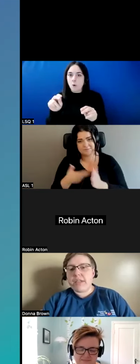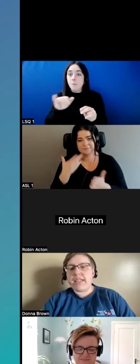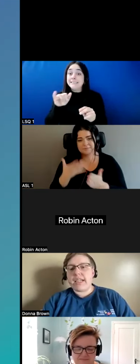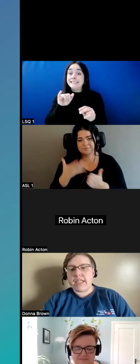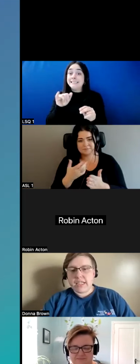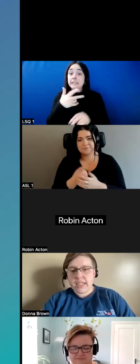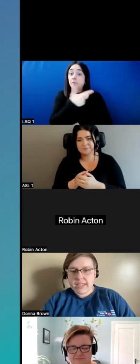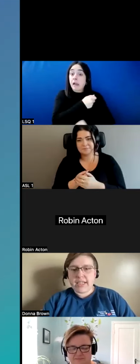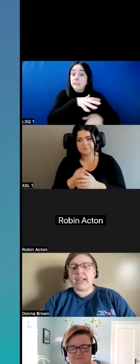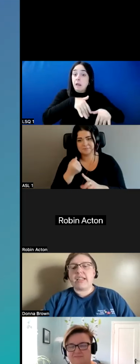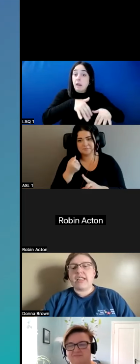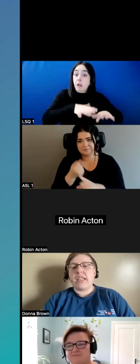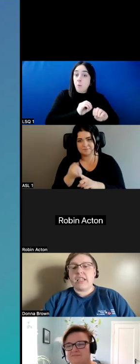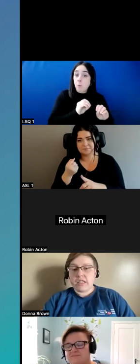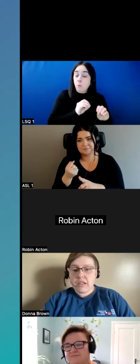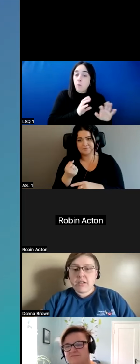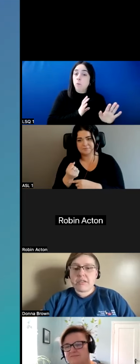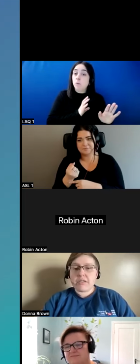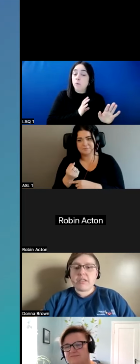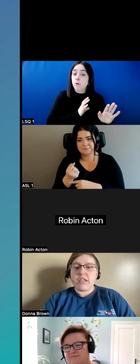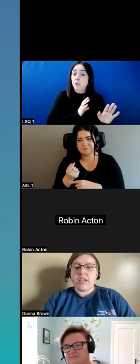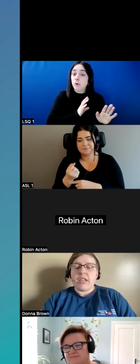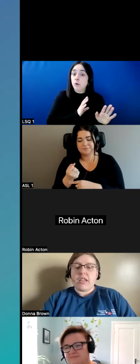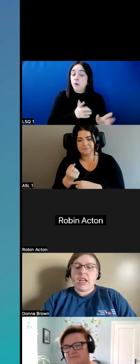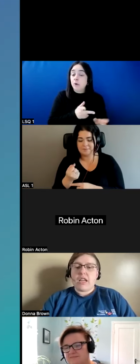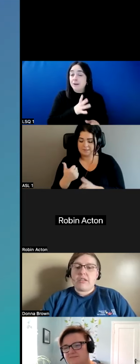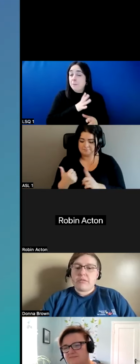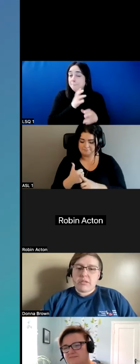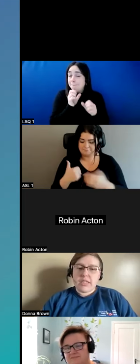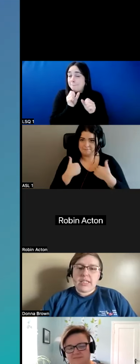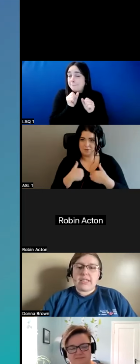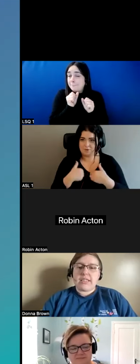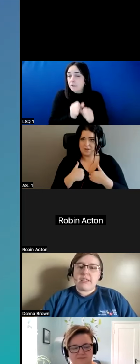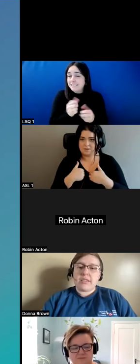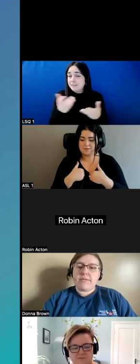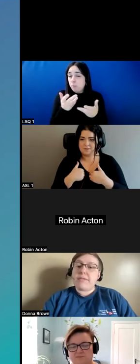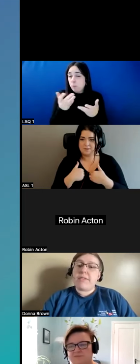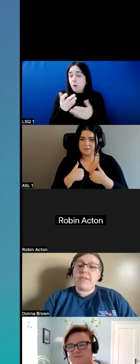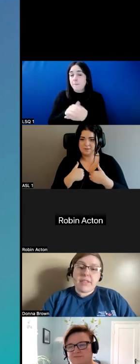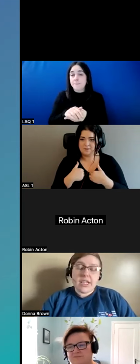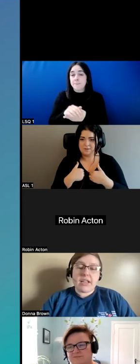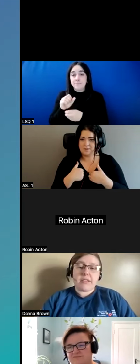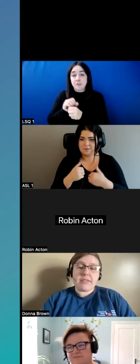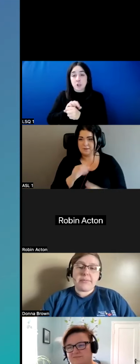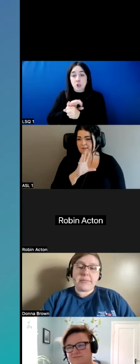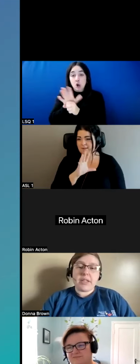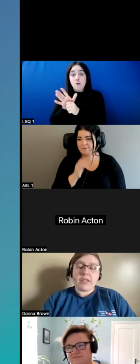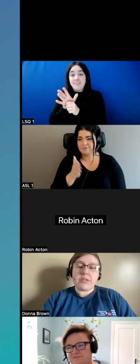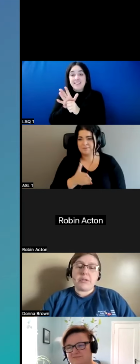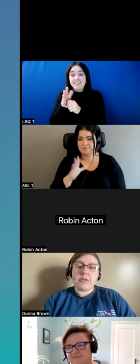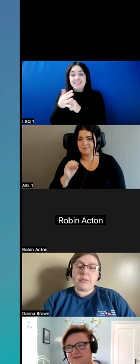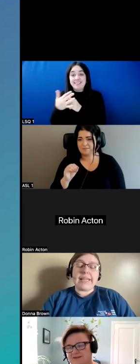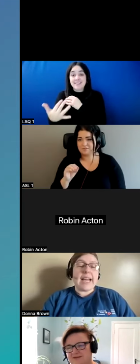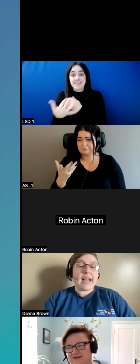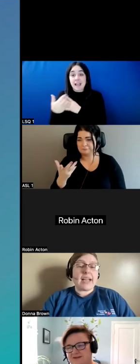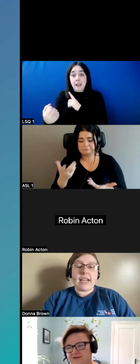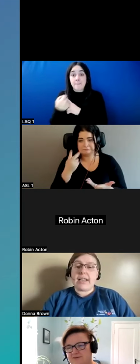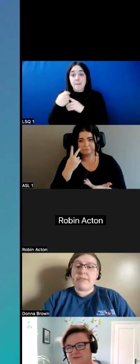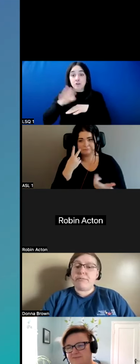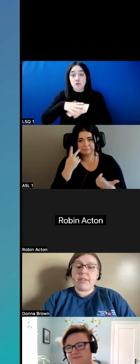vaccin, il y a une possibilité que la COVID s'attaque aux poumons. C'est